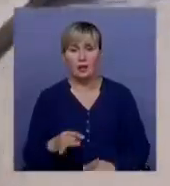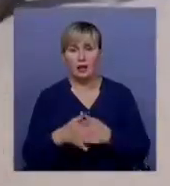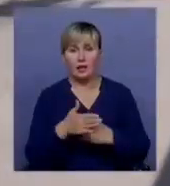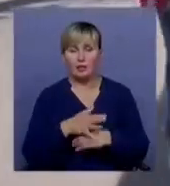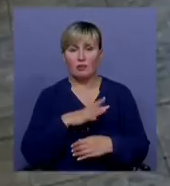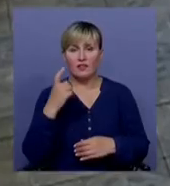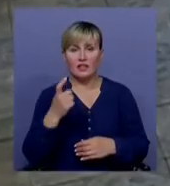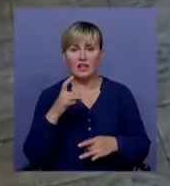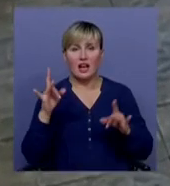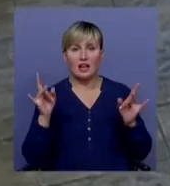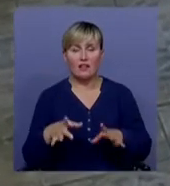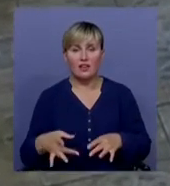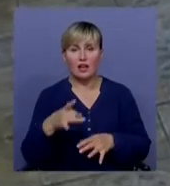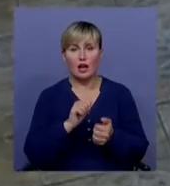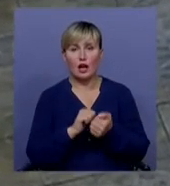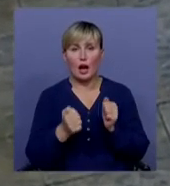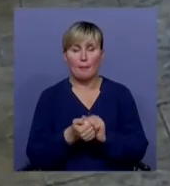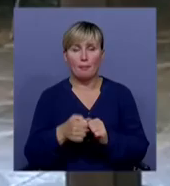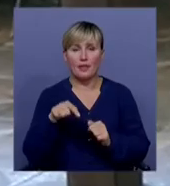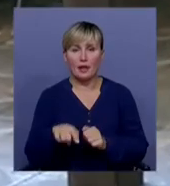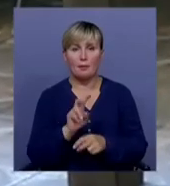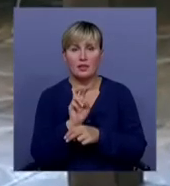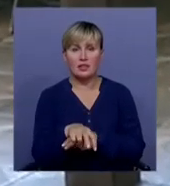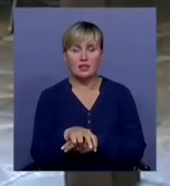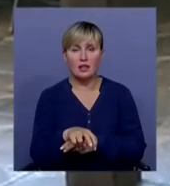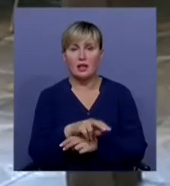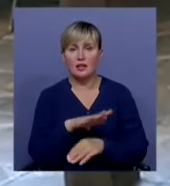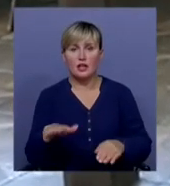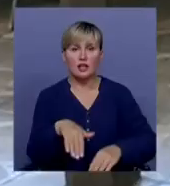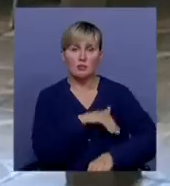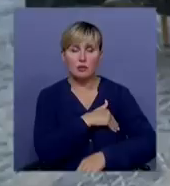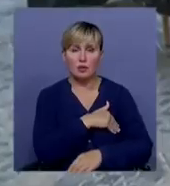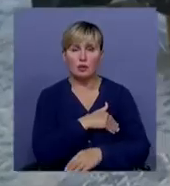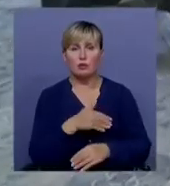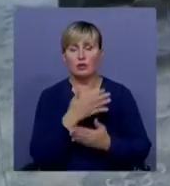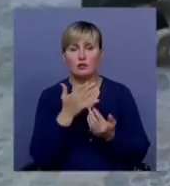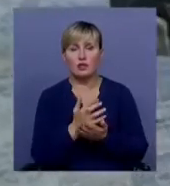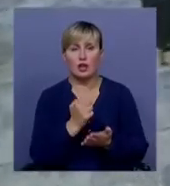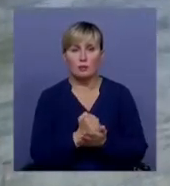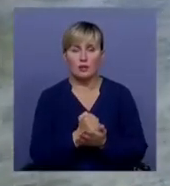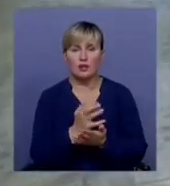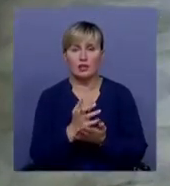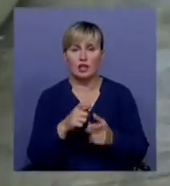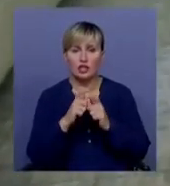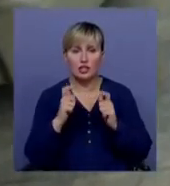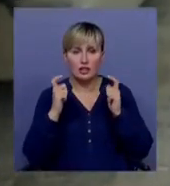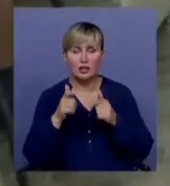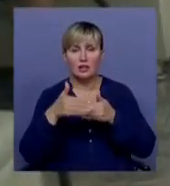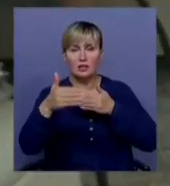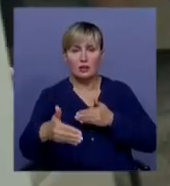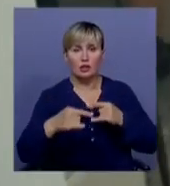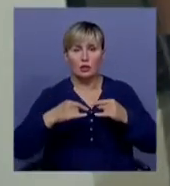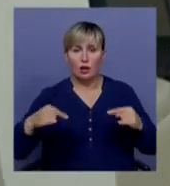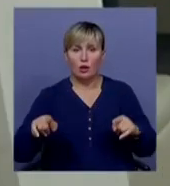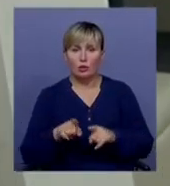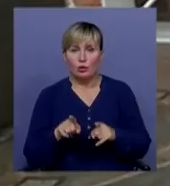и владелец кафе в районе Каменки. В заведении у посетителей не измеряют температуру, нет в запасе средств защиты, дистанция между столами тоже